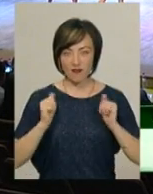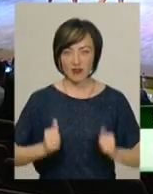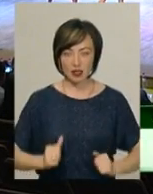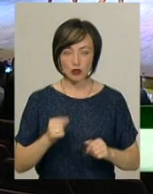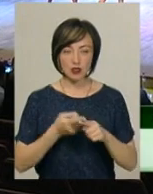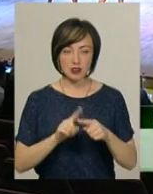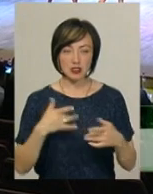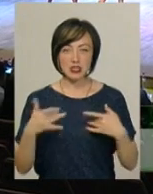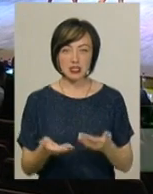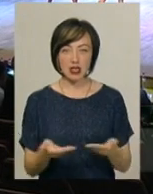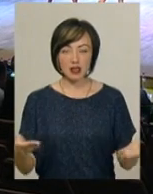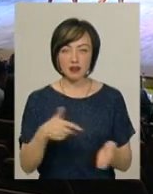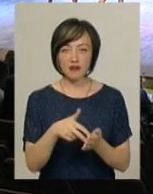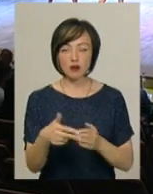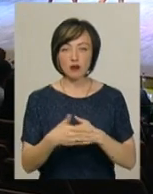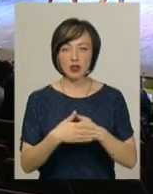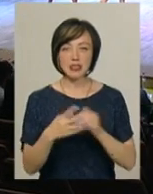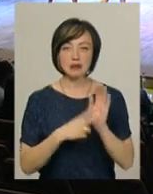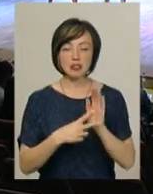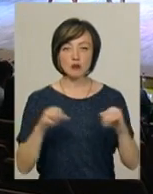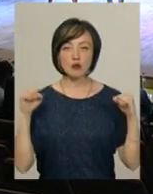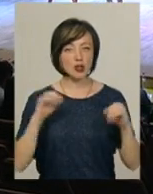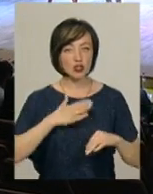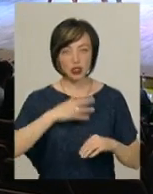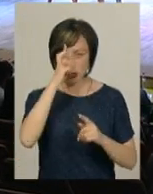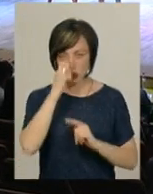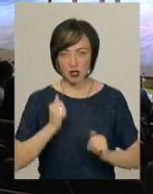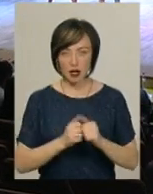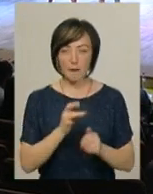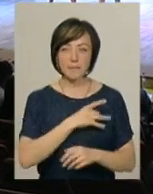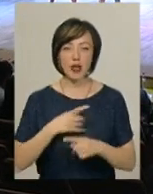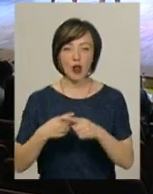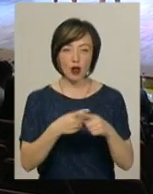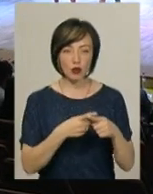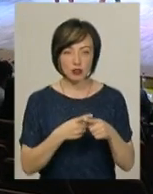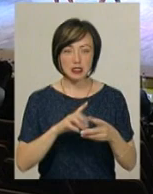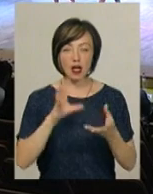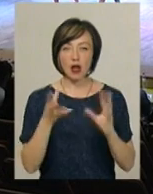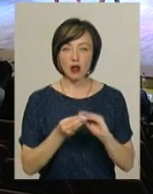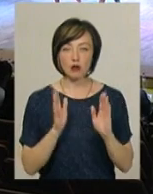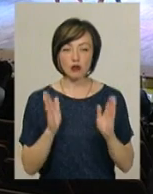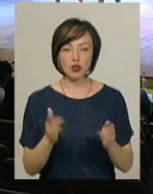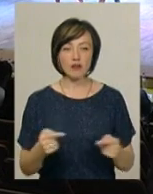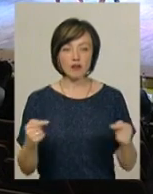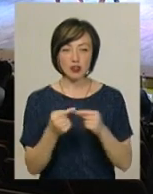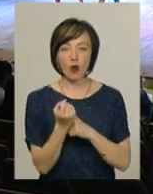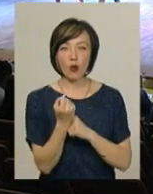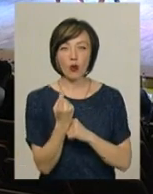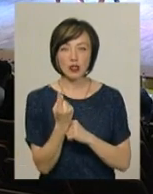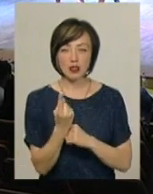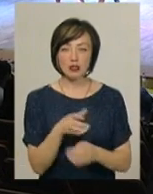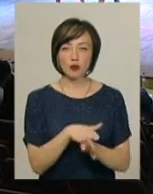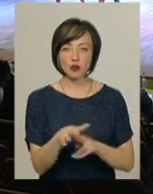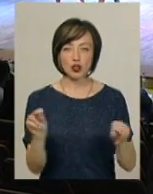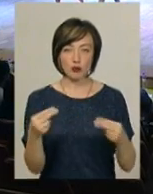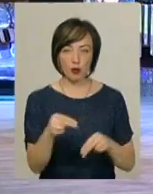на цю сцену вийдуть понад 70 спортсменів не лише нашої держави, але й Білорусі. Загалом буде визначено 11